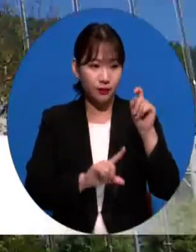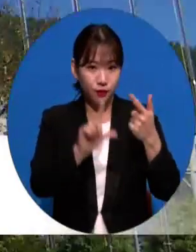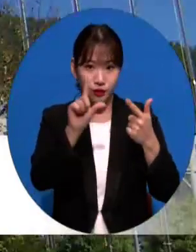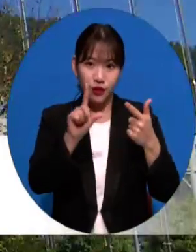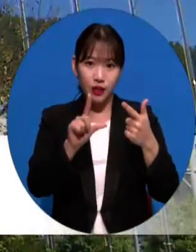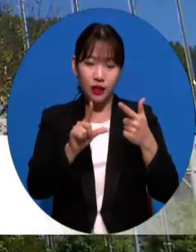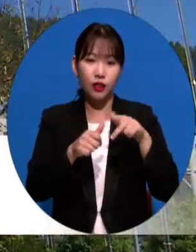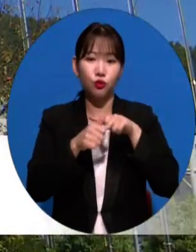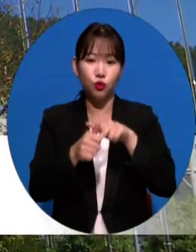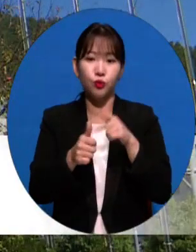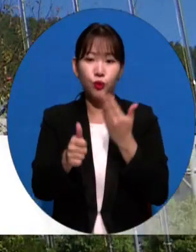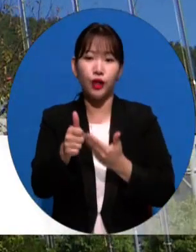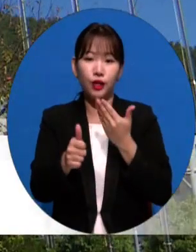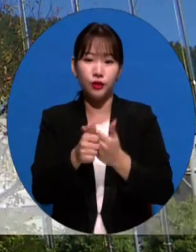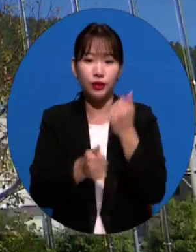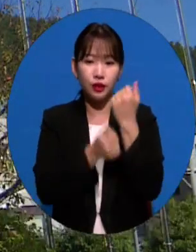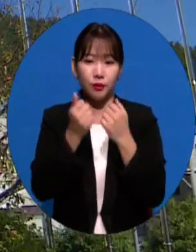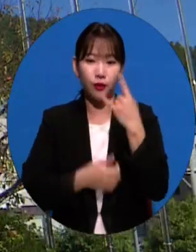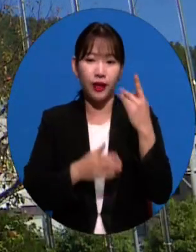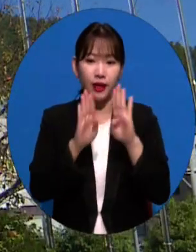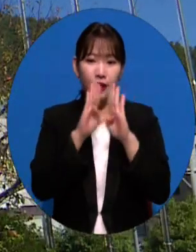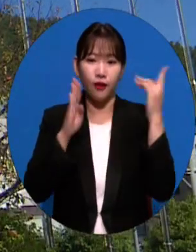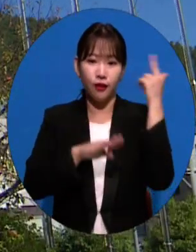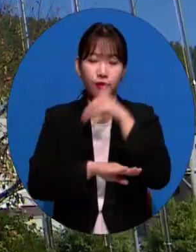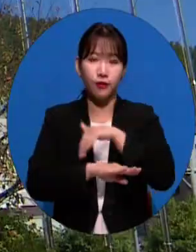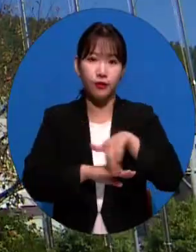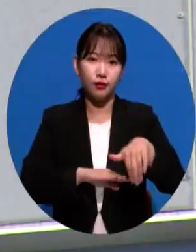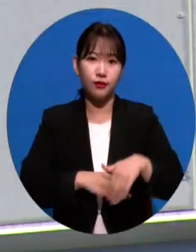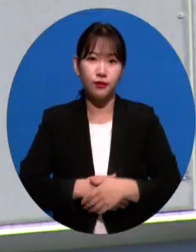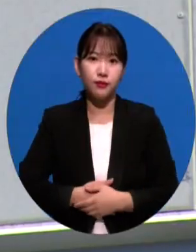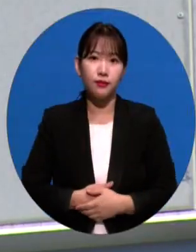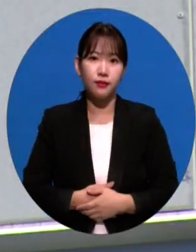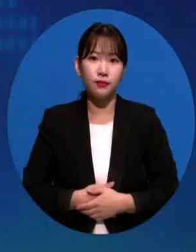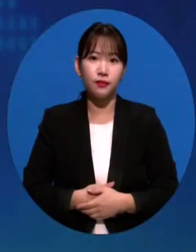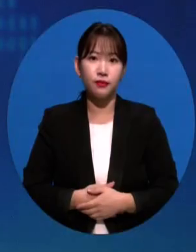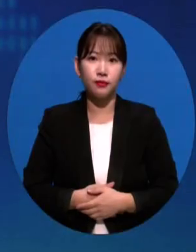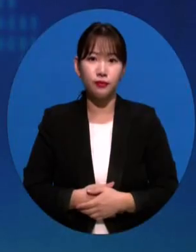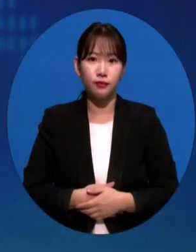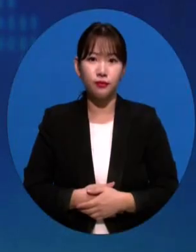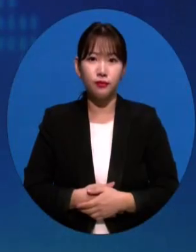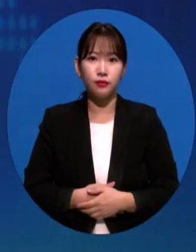16일 입후보 안내설명회를 개최할 예정입니다.